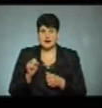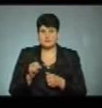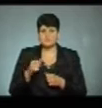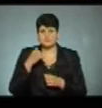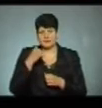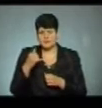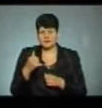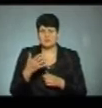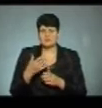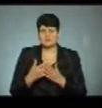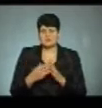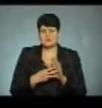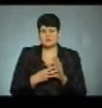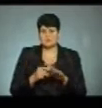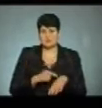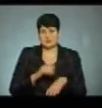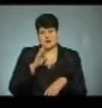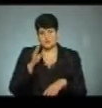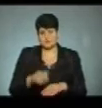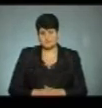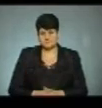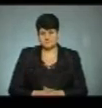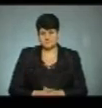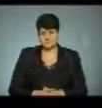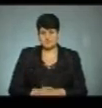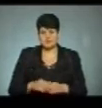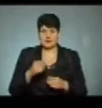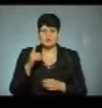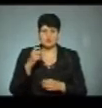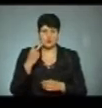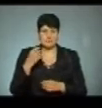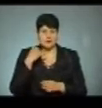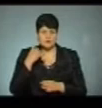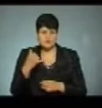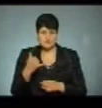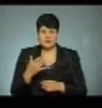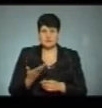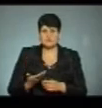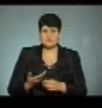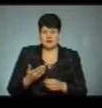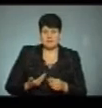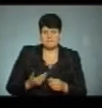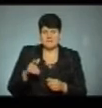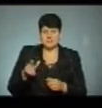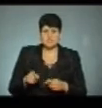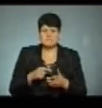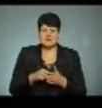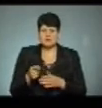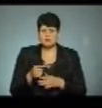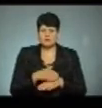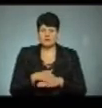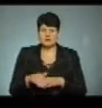поліції близько 8-ї години ранку. На лінію 102 поступило повідомлення від мешканця міста Тернополя про те, що по